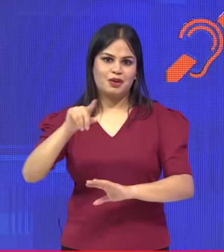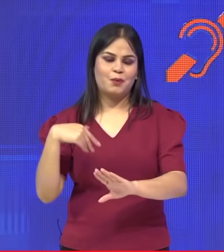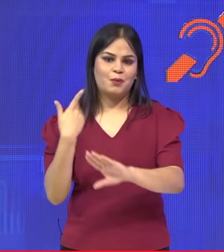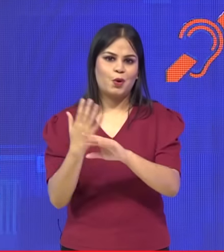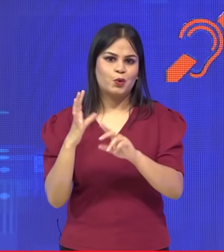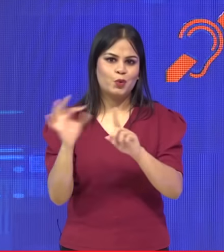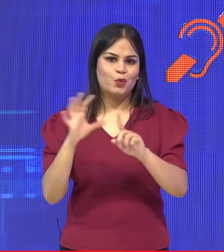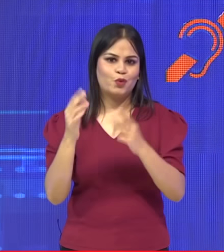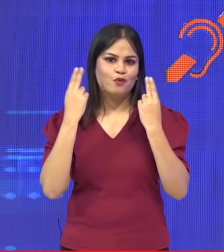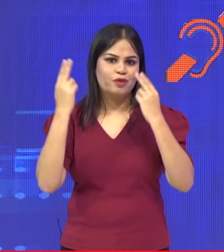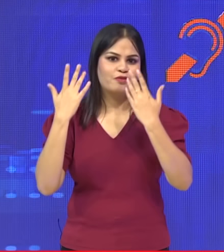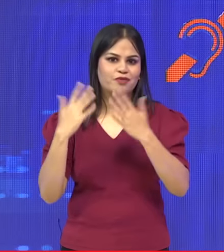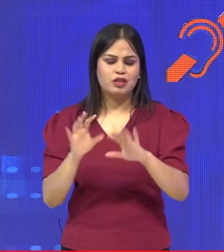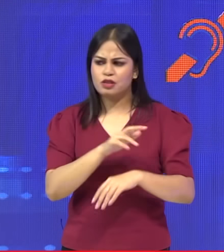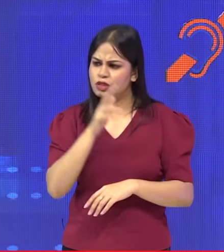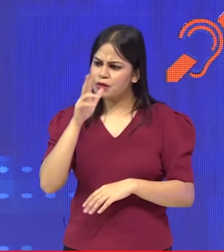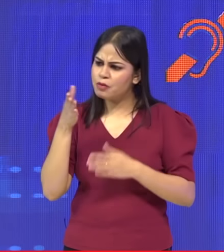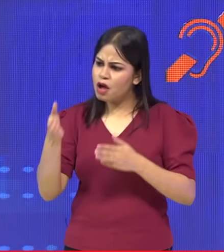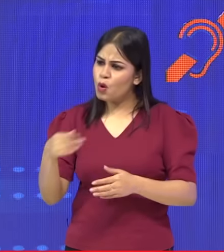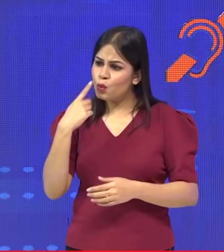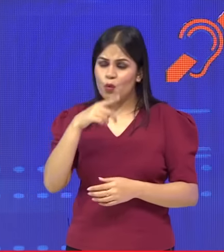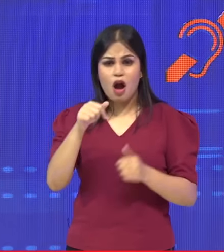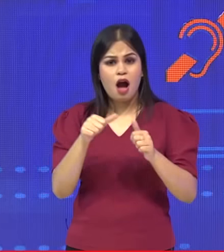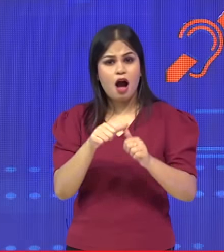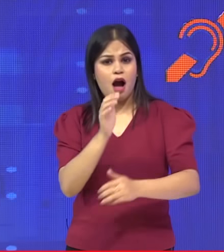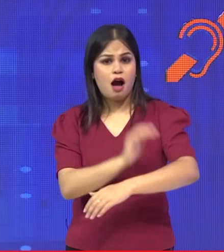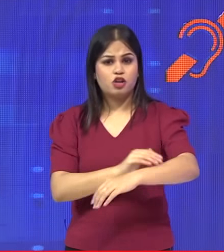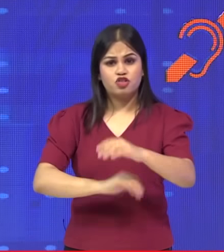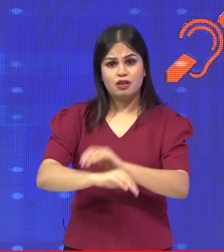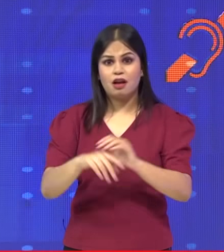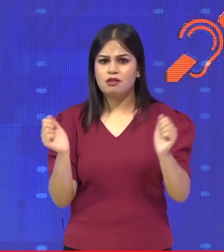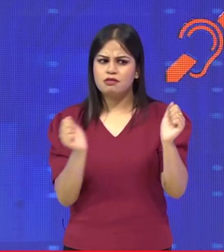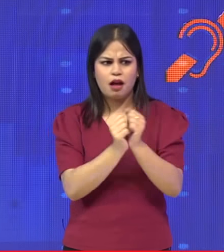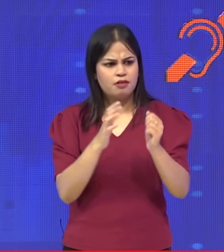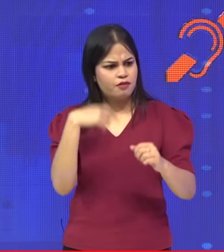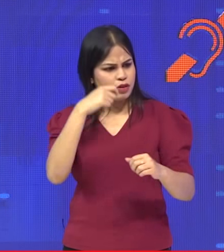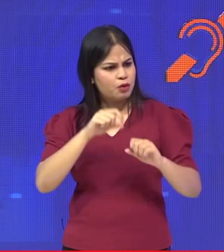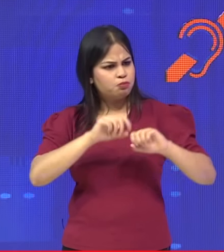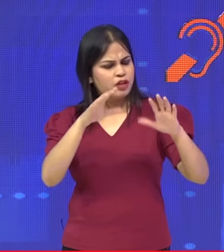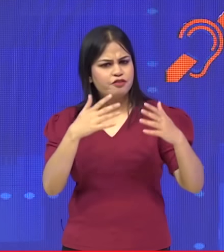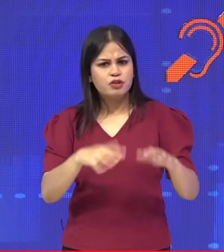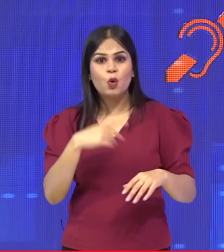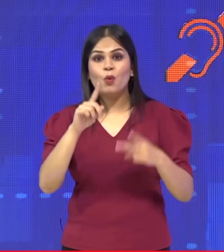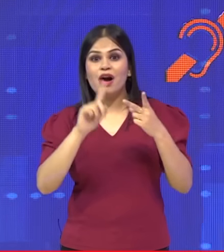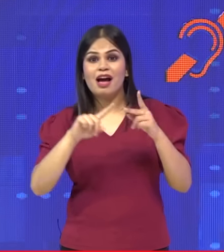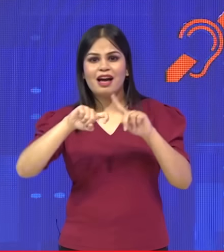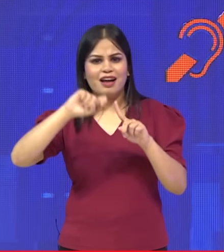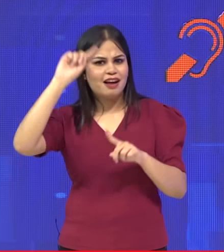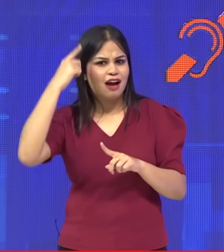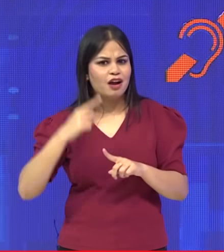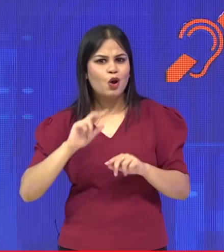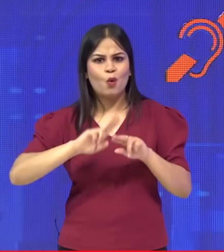अक्षय कुमार की सेल्फी रिलीज होने लगी तो आपने उसके साथ एक वीडियो किया कंगना की फिल्म को भी आपने प्रमोट